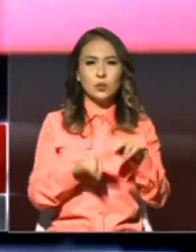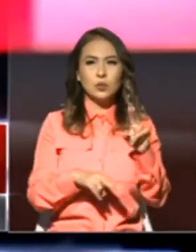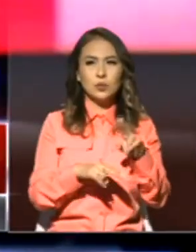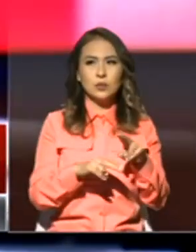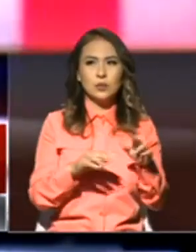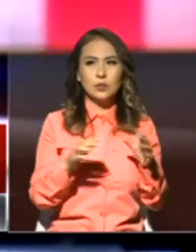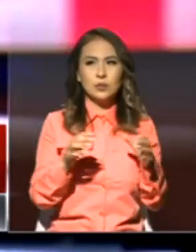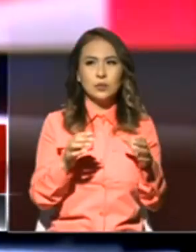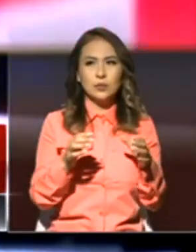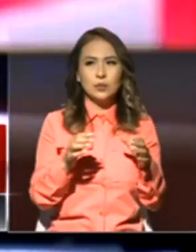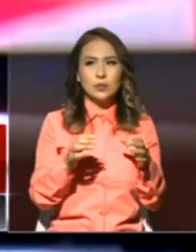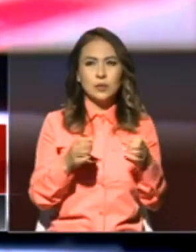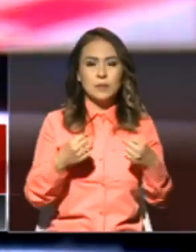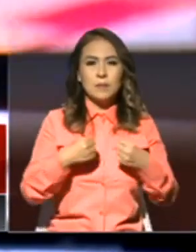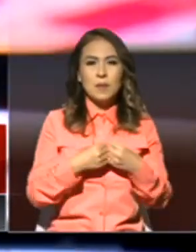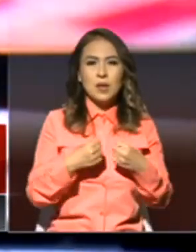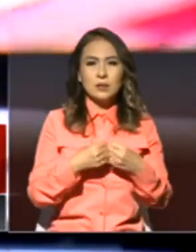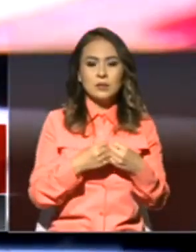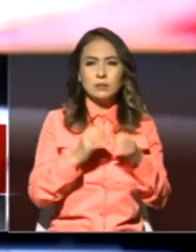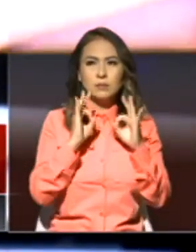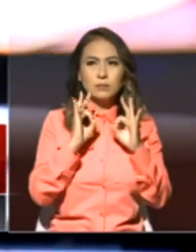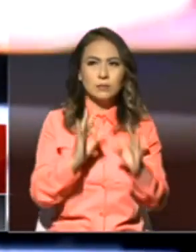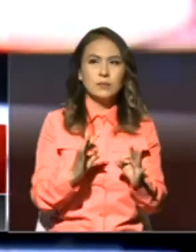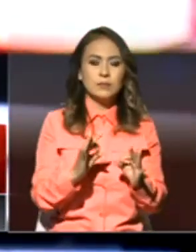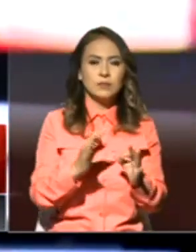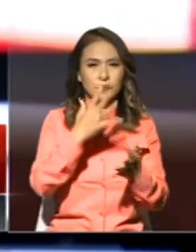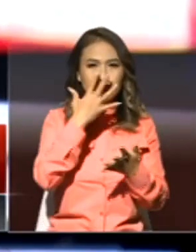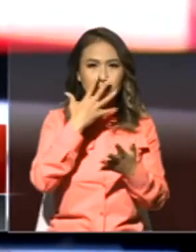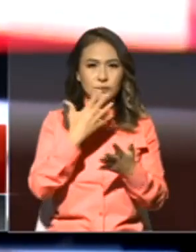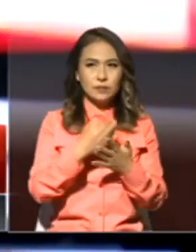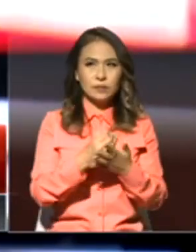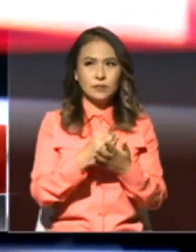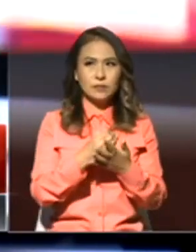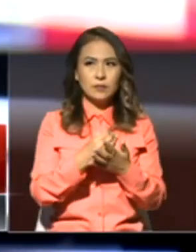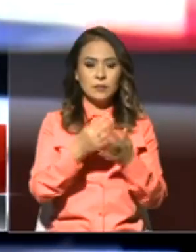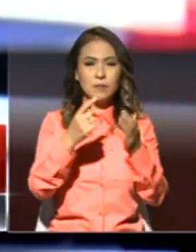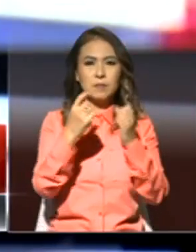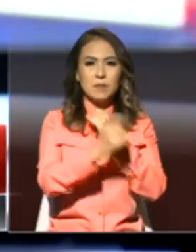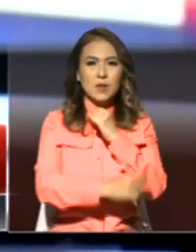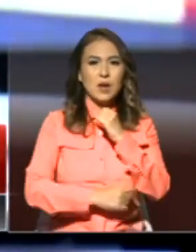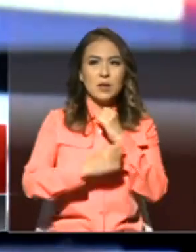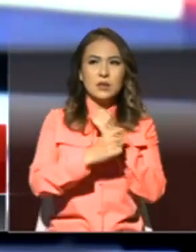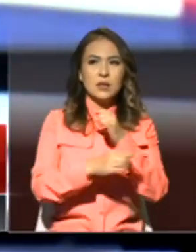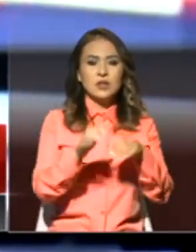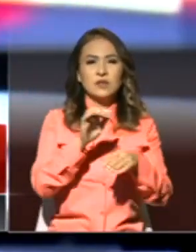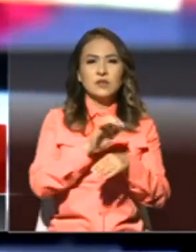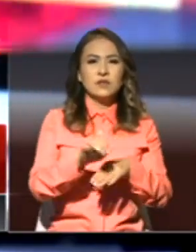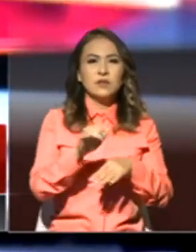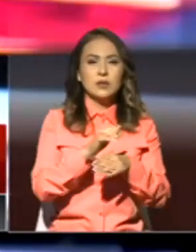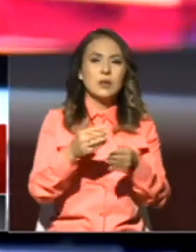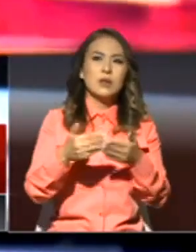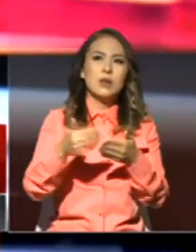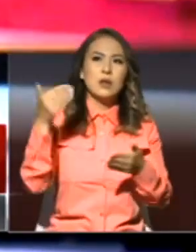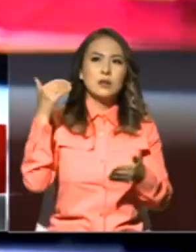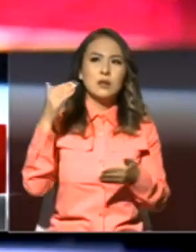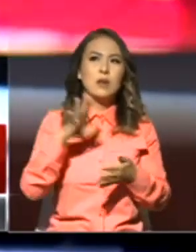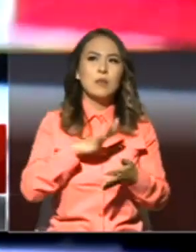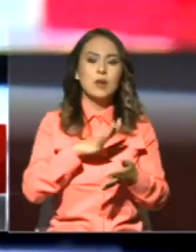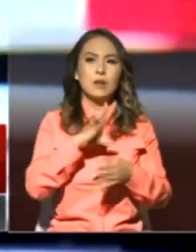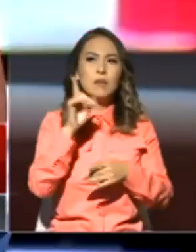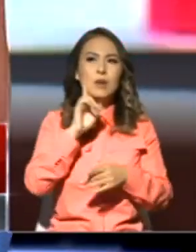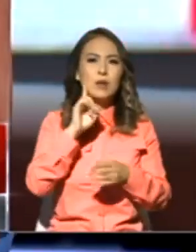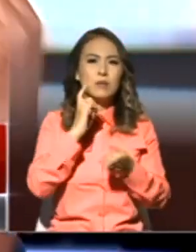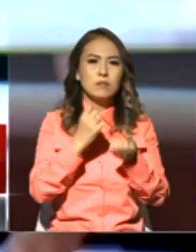жаңағы бәсекеге сай өзінің бізде материал шығаратын, мысалы, комбинаттар бұрын болған, соларды қолдамайынша